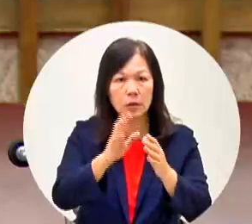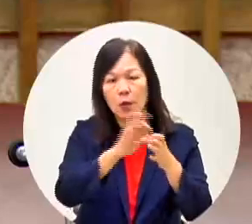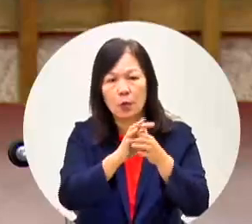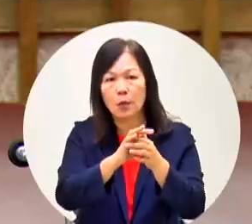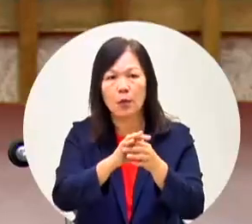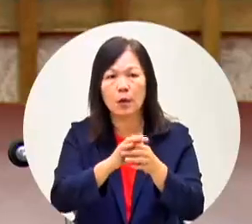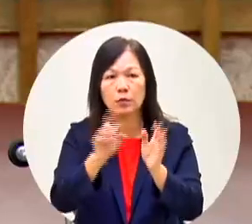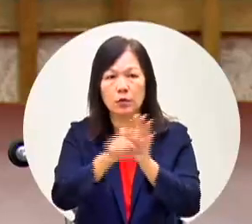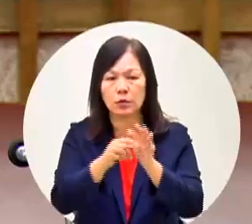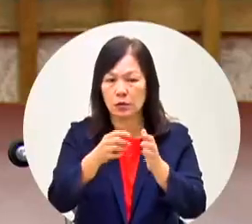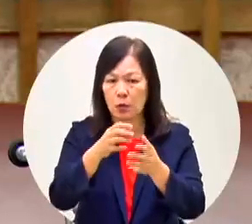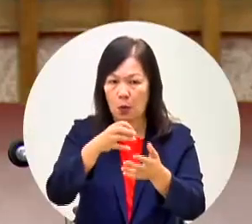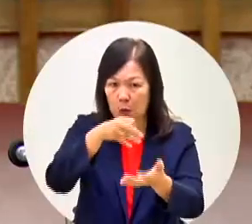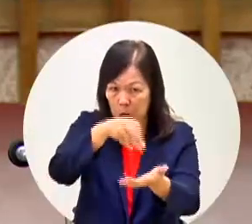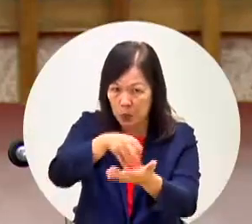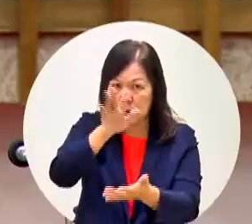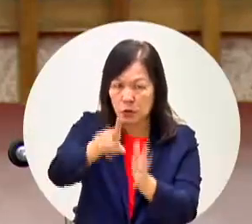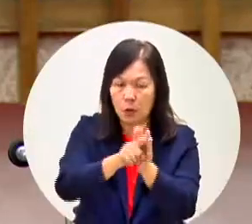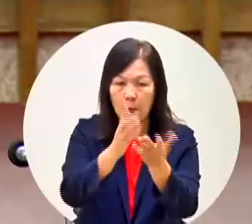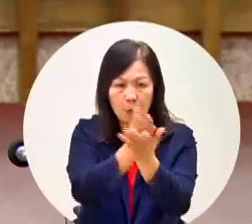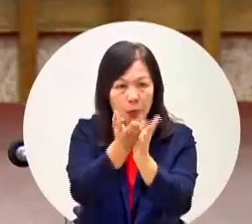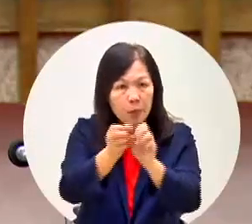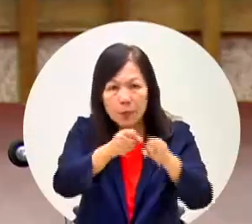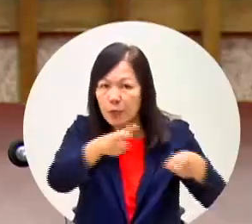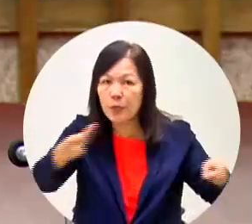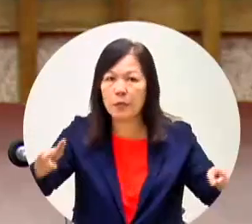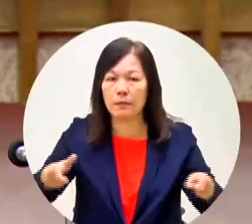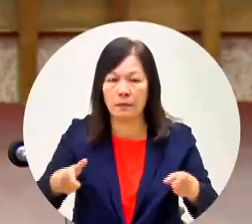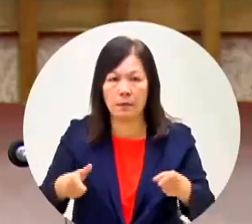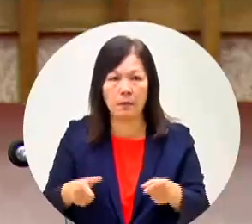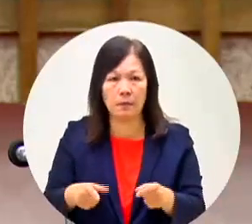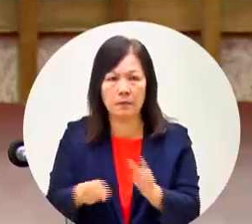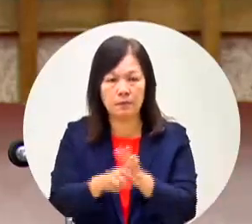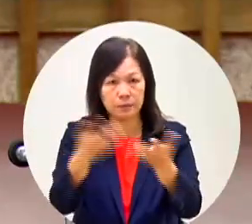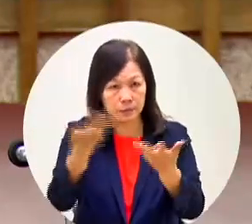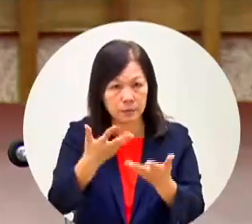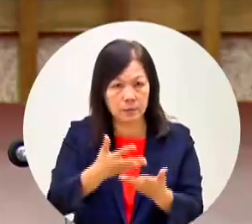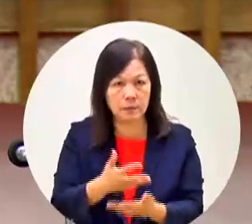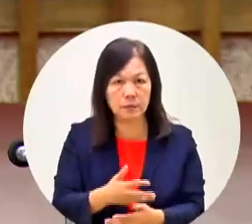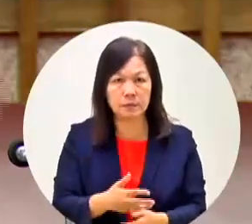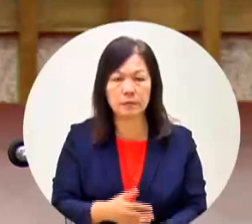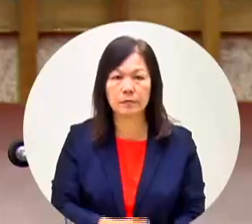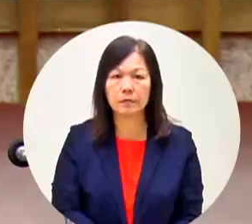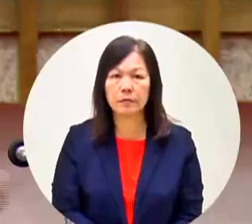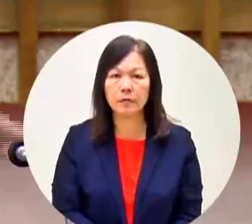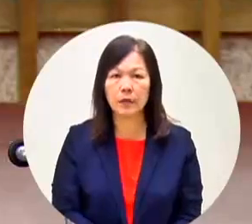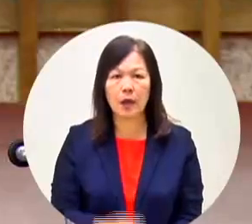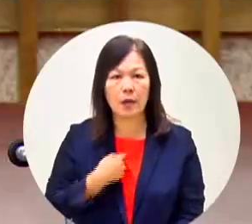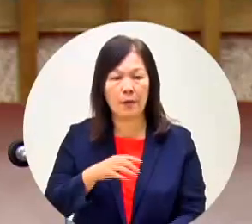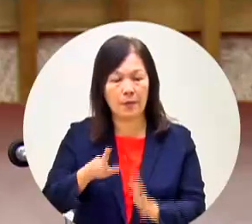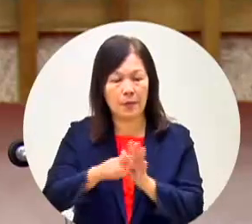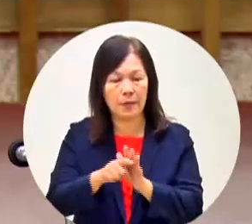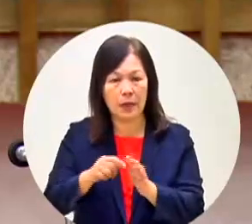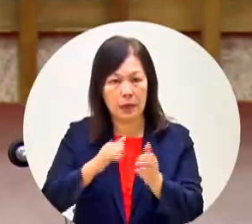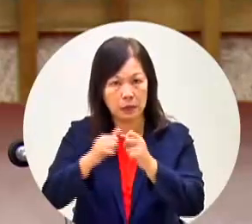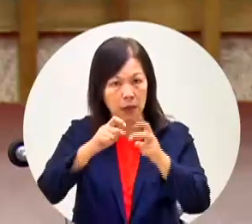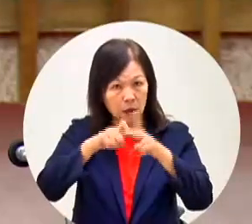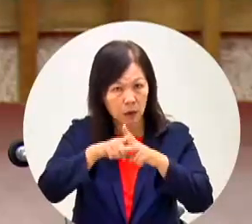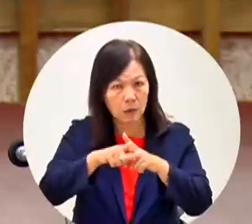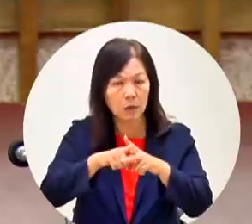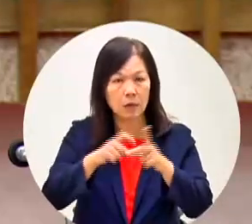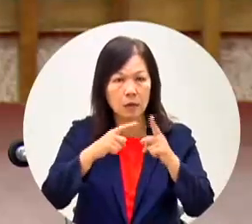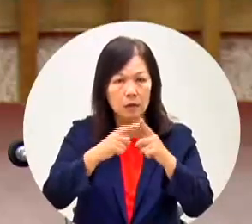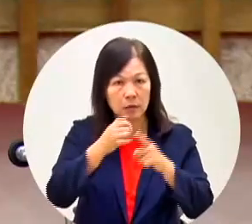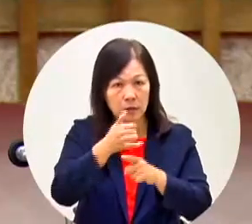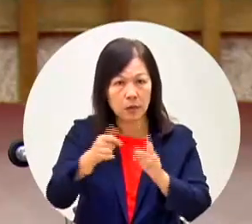项的一些这个问题的，是否我们社工人员能够做一个配套式的，把